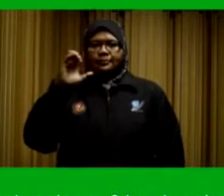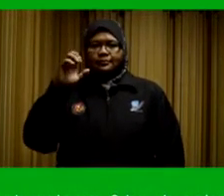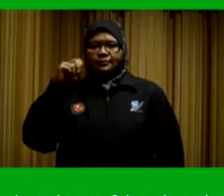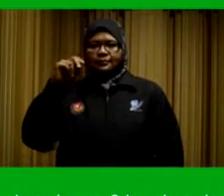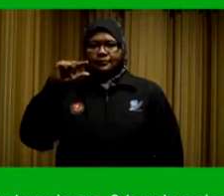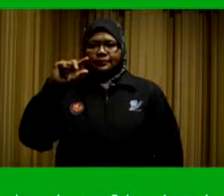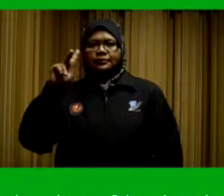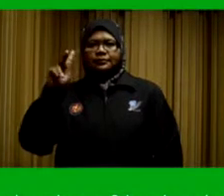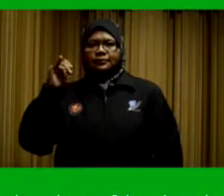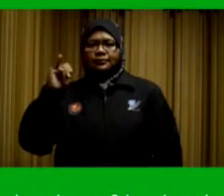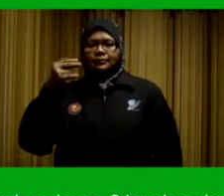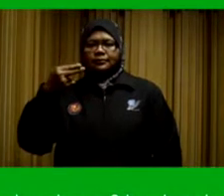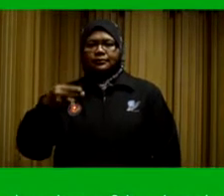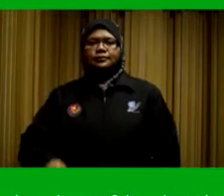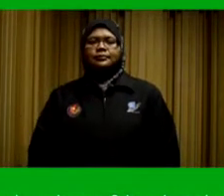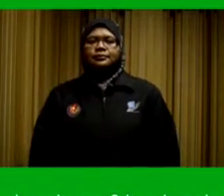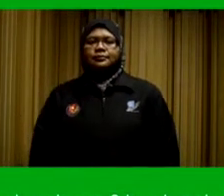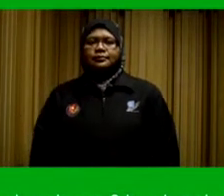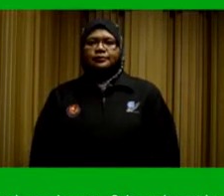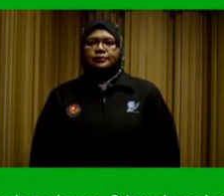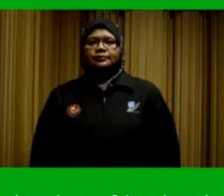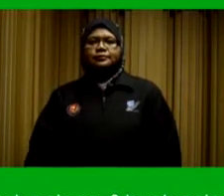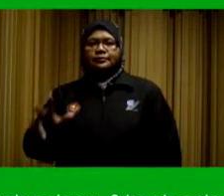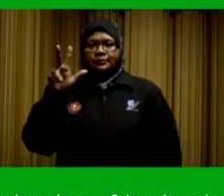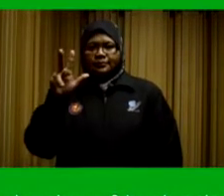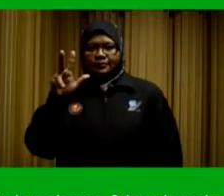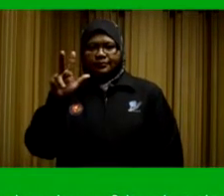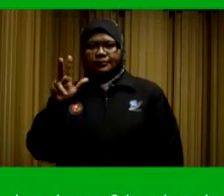3 kuntum bunga cengkeh,